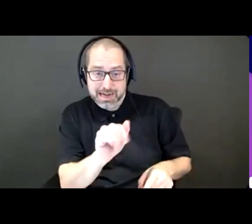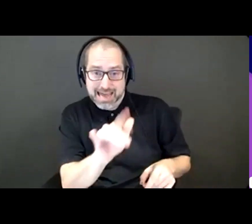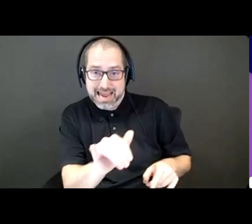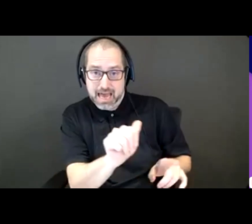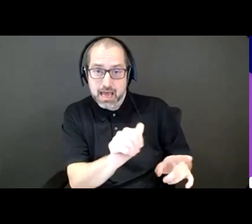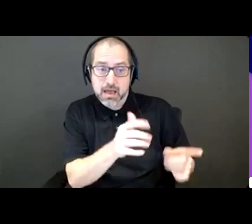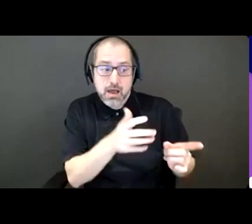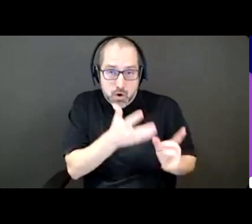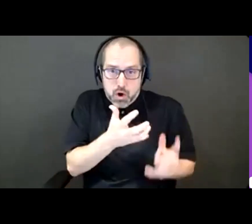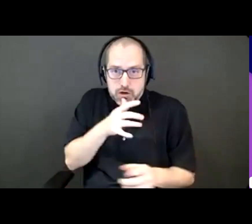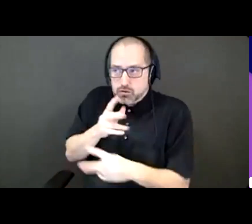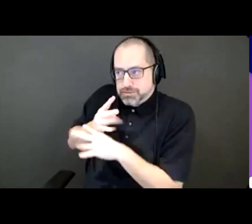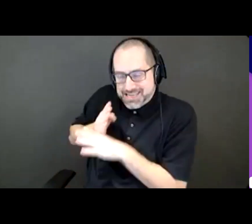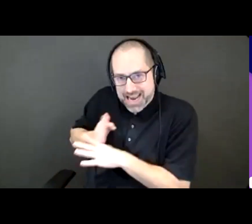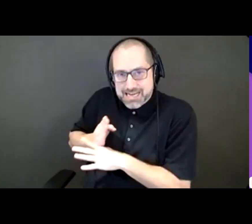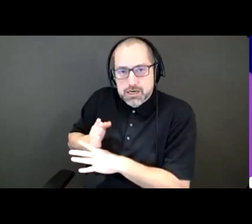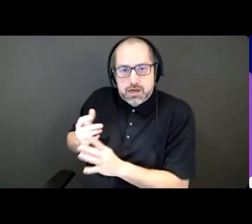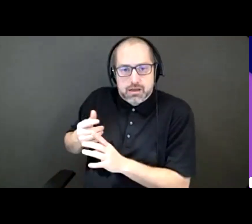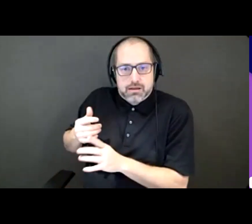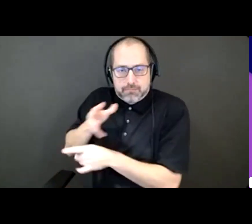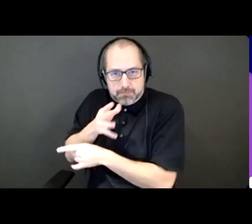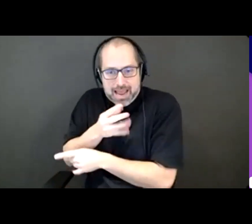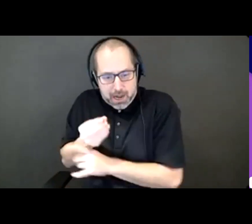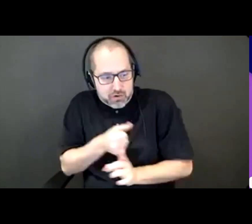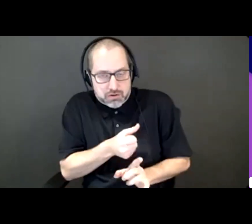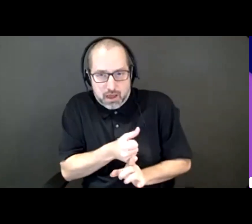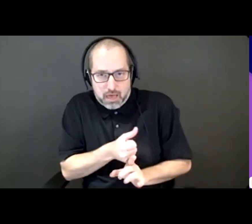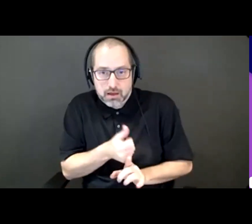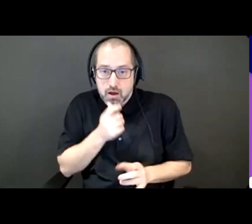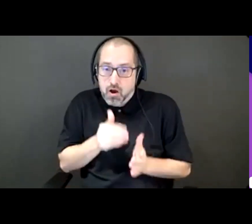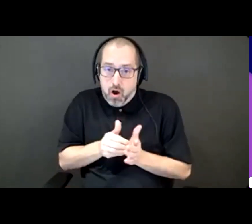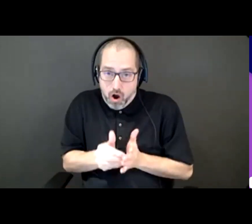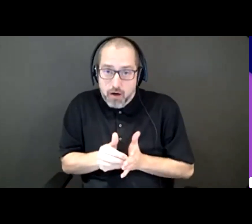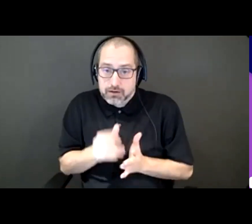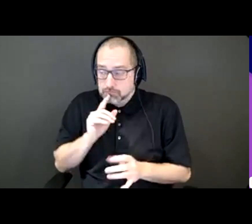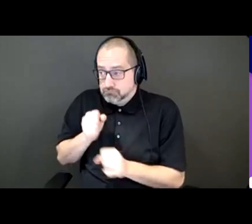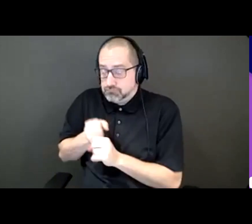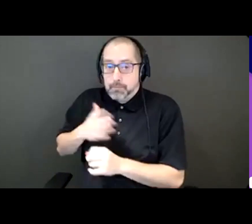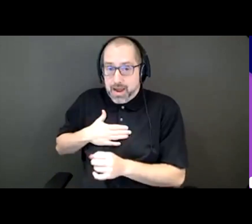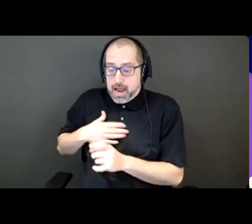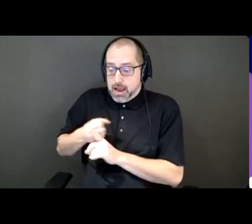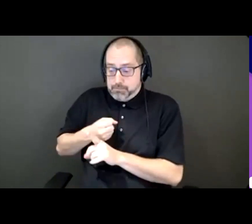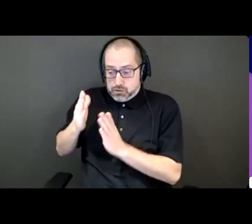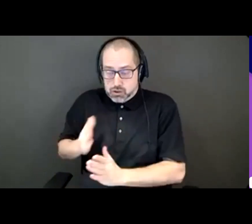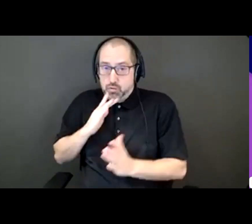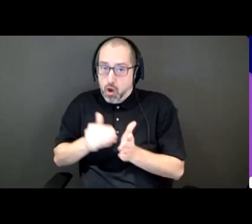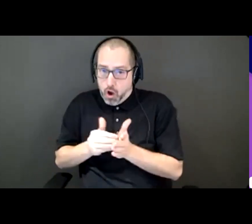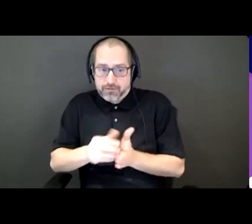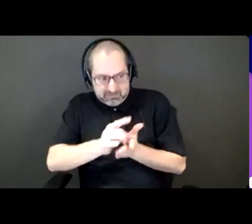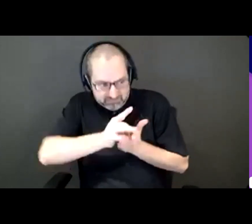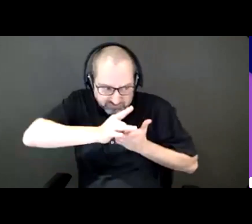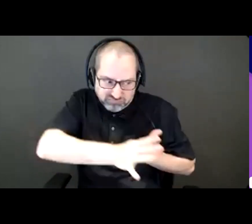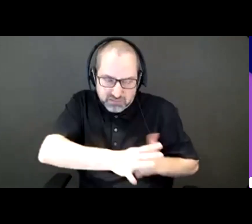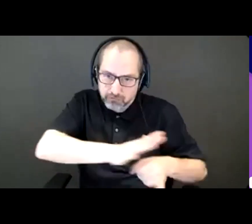sœur est là vous les protéger l'agresseur et elle-même alors c'est elle parce que c'était elle qui était la plus